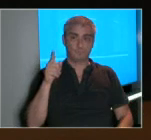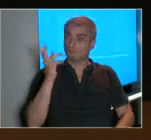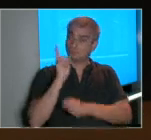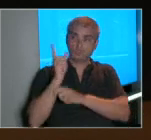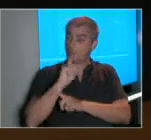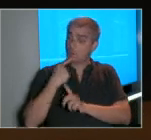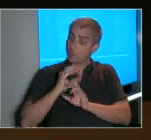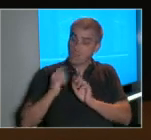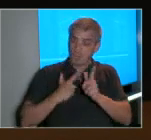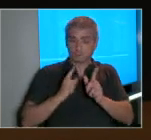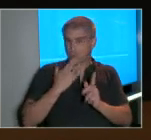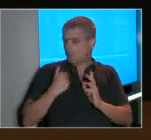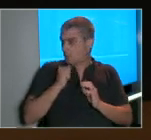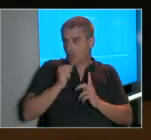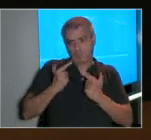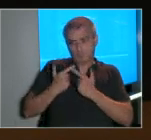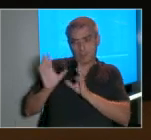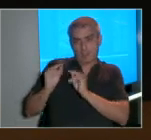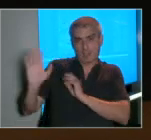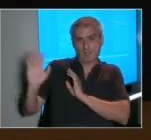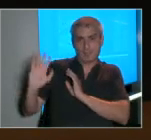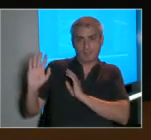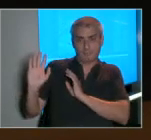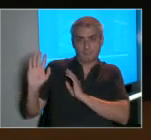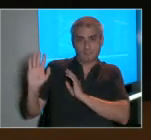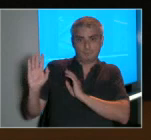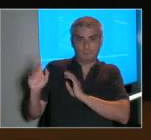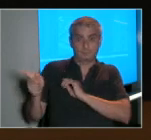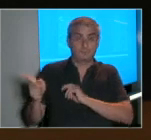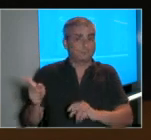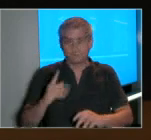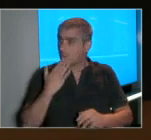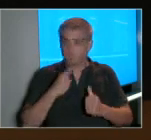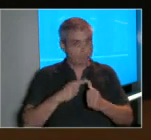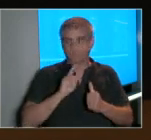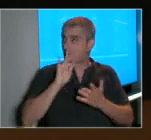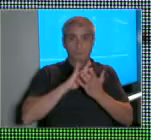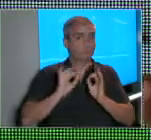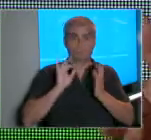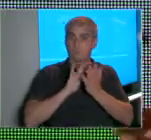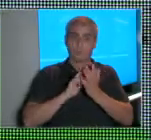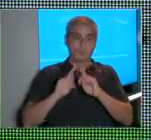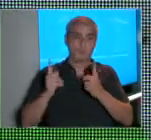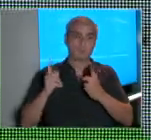שהוזהרו לא לפתוח באש, כי אין לישראל שום כוונה לפתוח באש כנגד ירדן, לא בירושלים ולא במקום אחר,